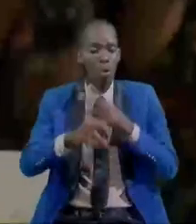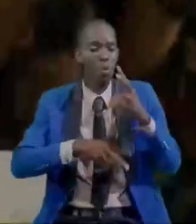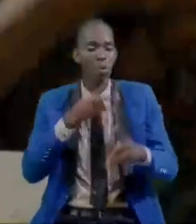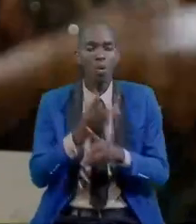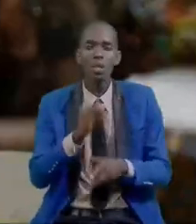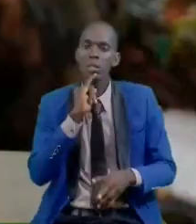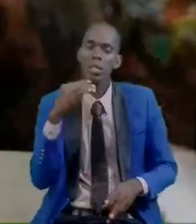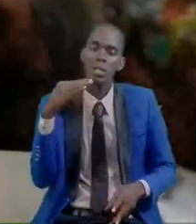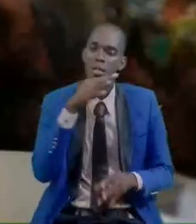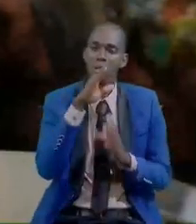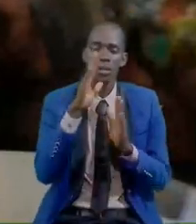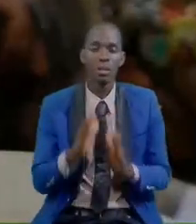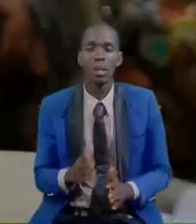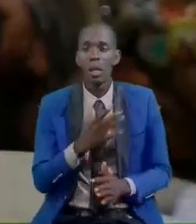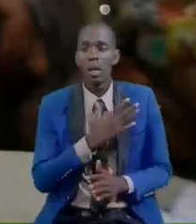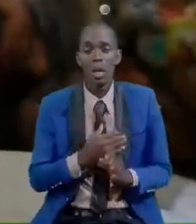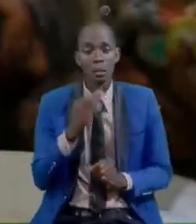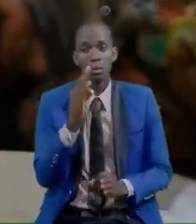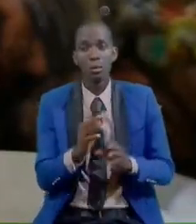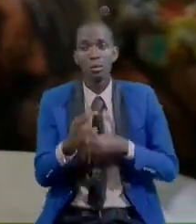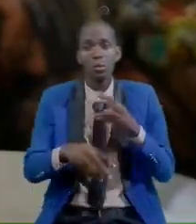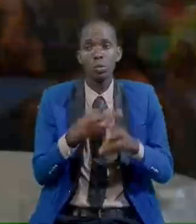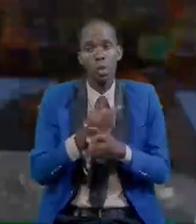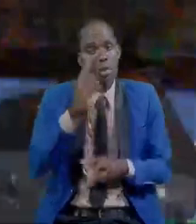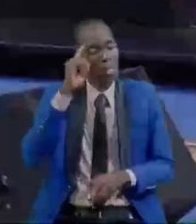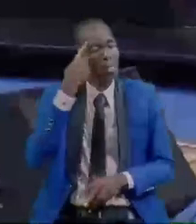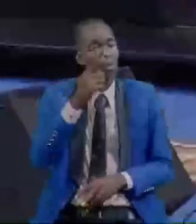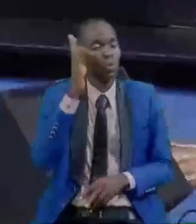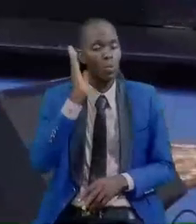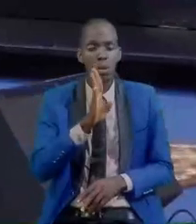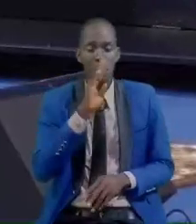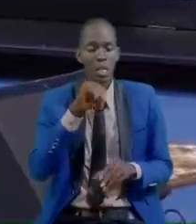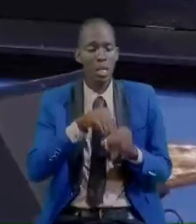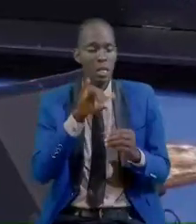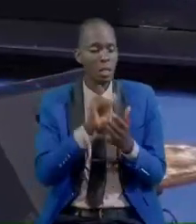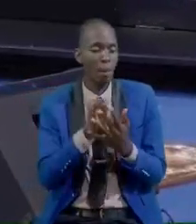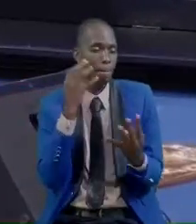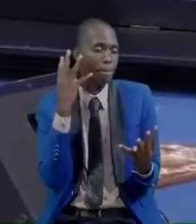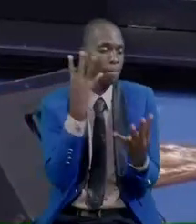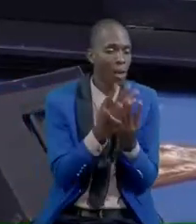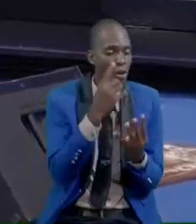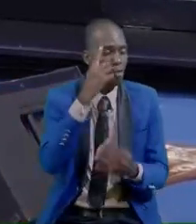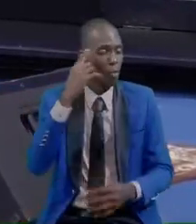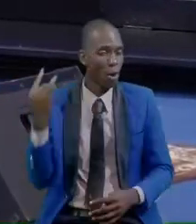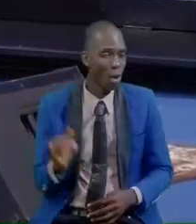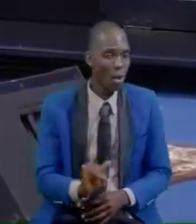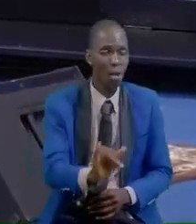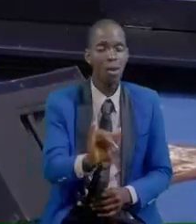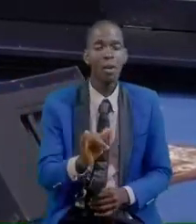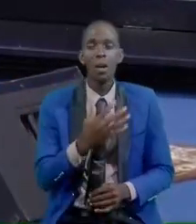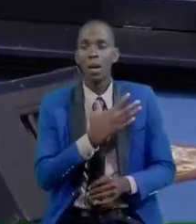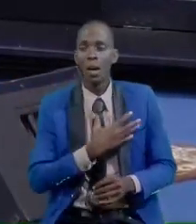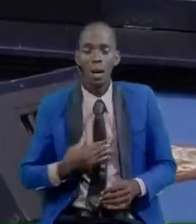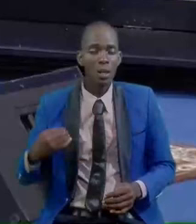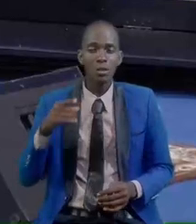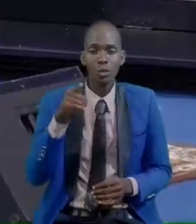menteur. Et s'il pense que tu vas rester dans cette prison pendant longtemps, pendant toute ta vie,